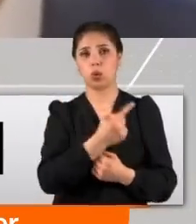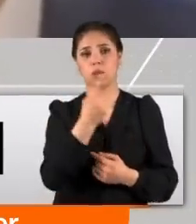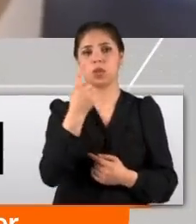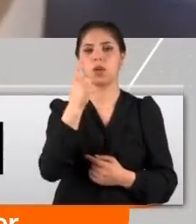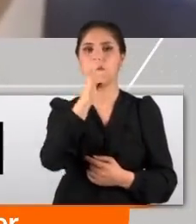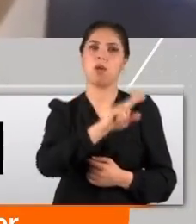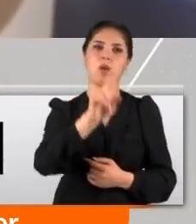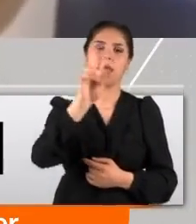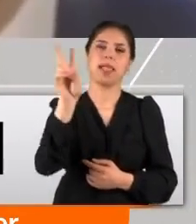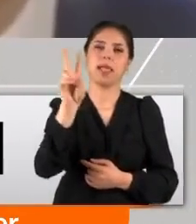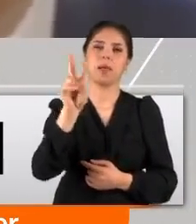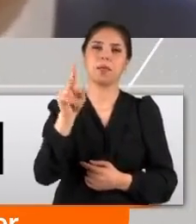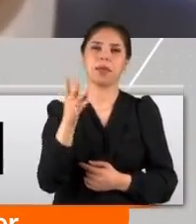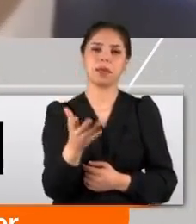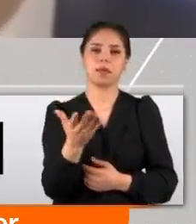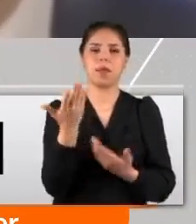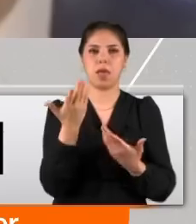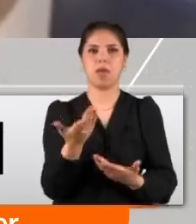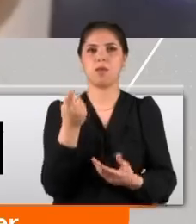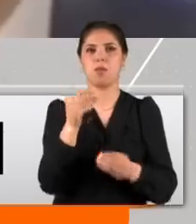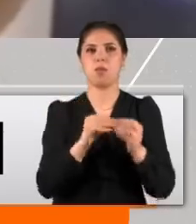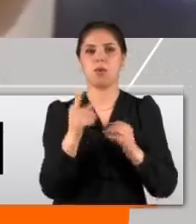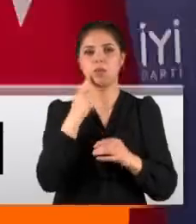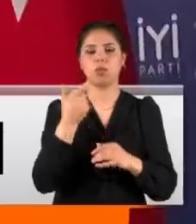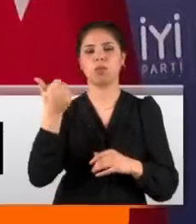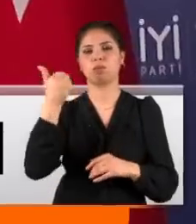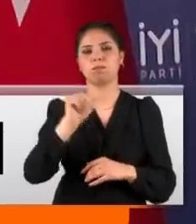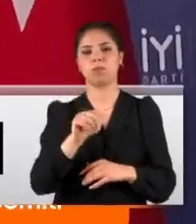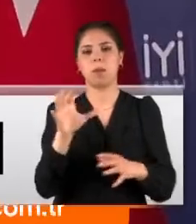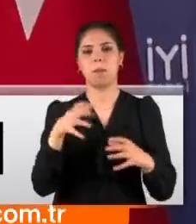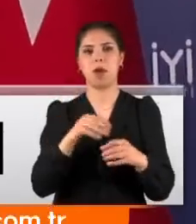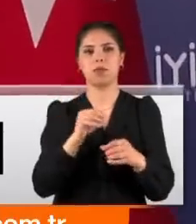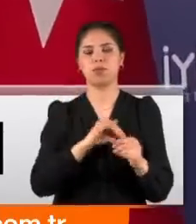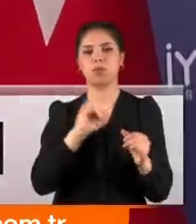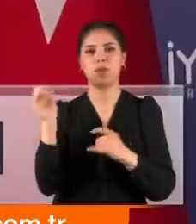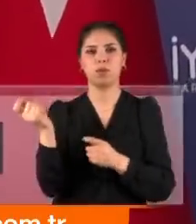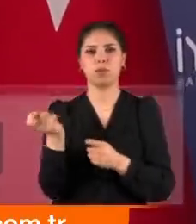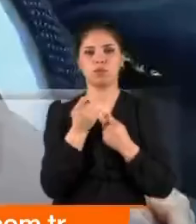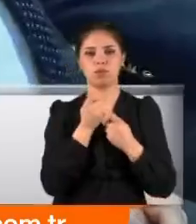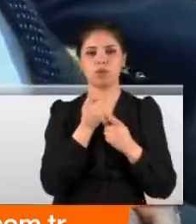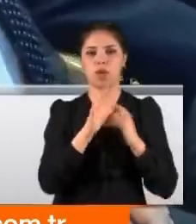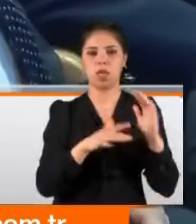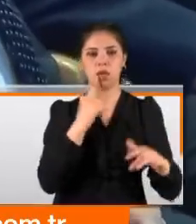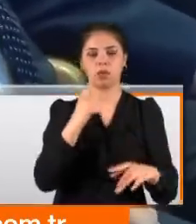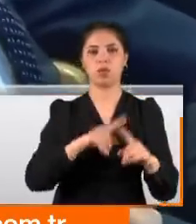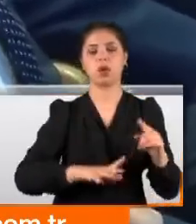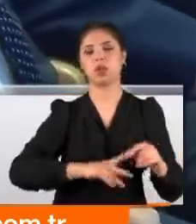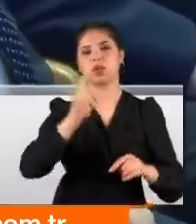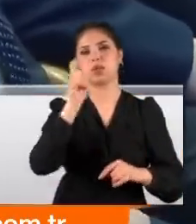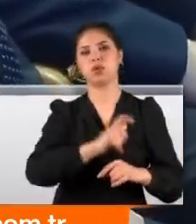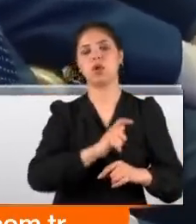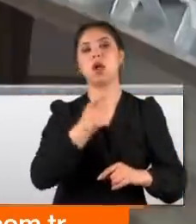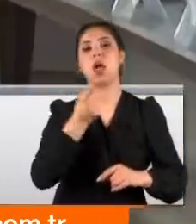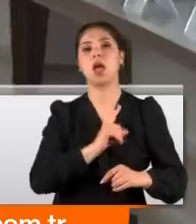17-20 bandındaydı. Evet, o kriz de bir miktar aşağıya düştü. Parti içinde tepki çeken hamlelerine Kılıçdaroğlu'nun adaylığı